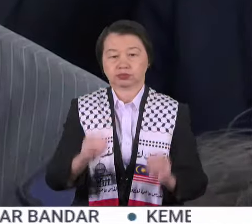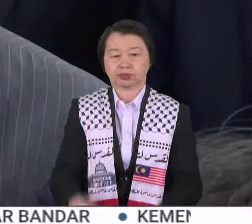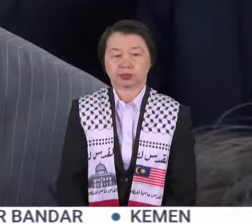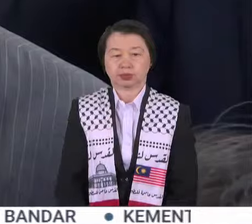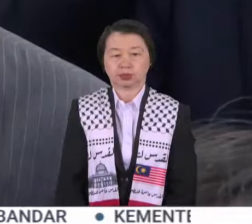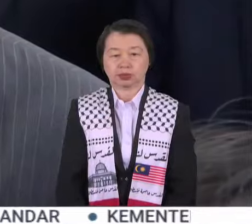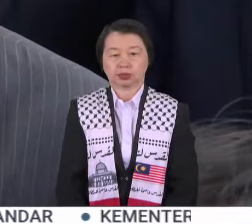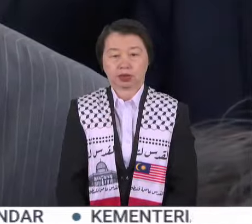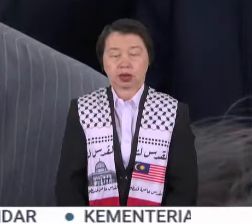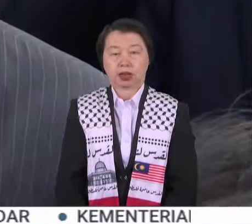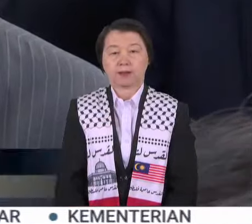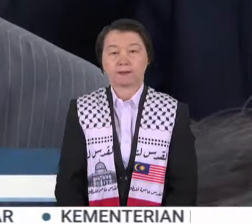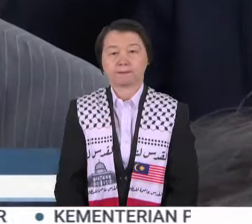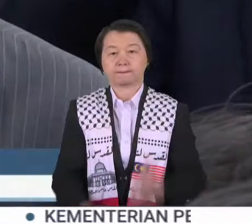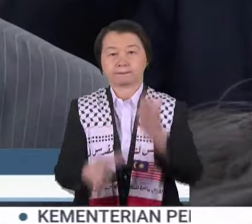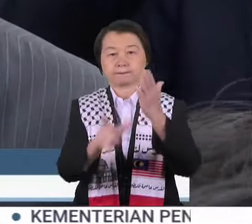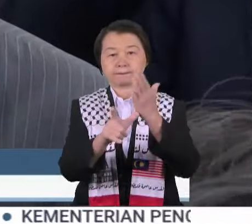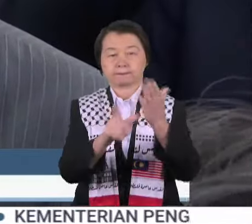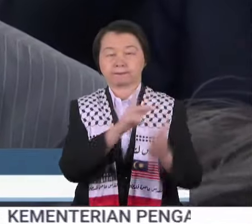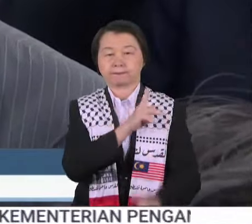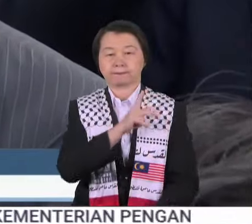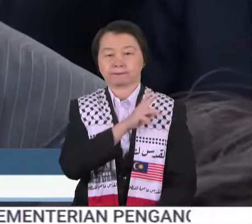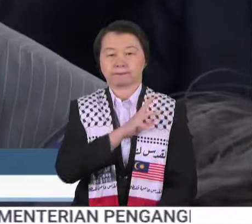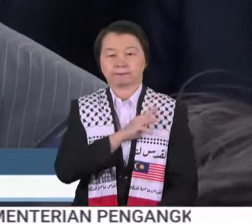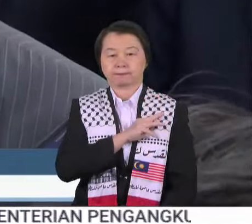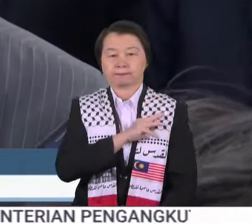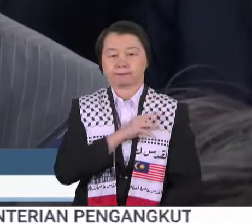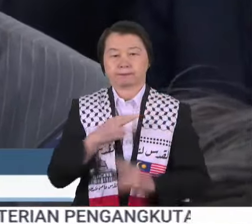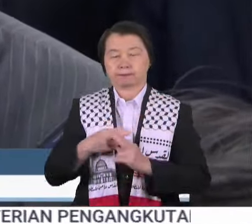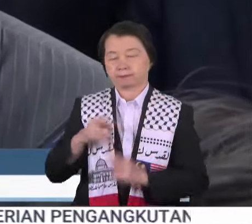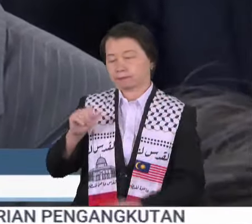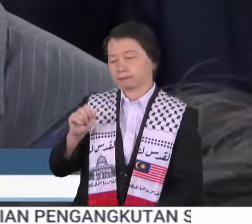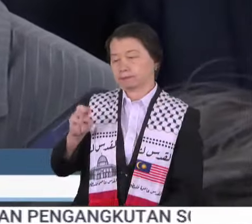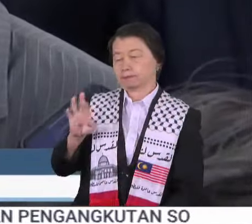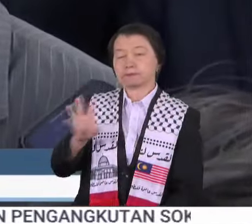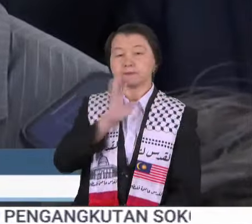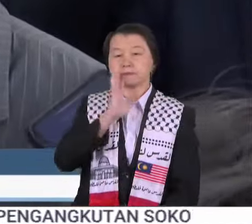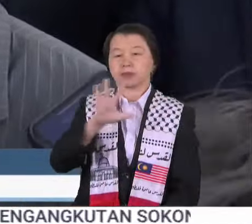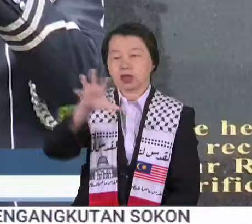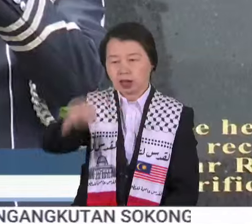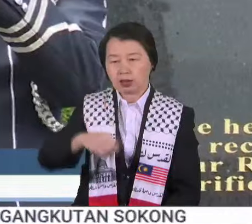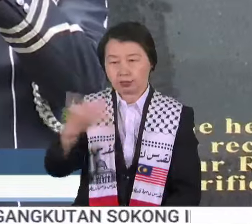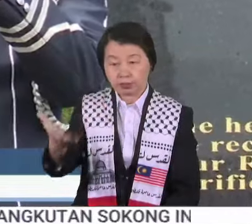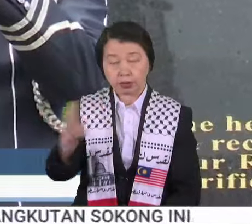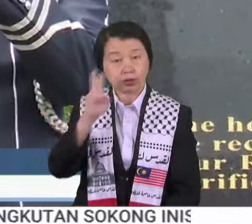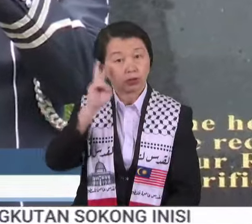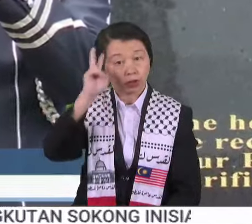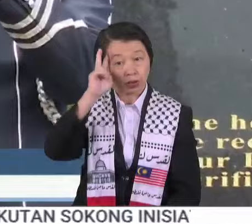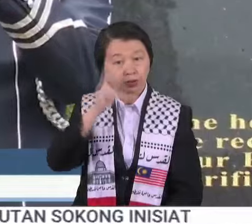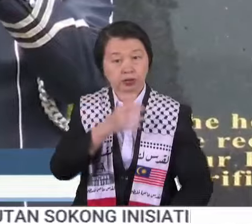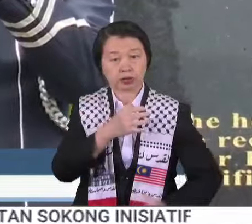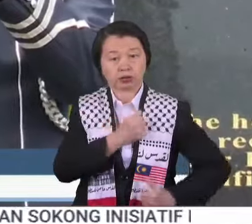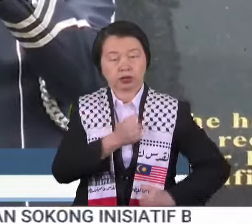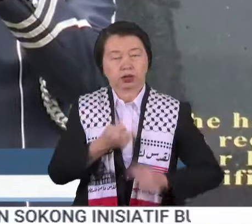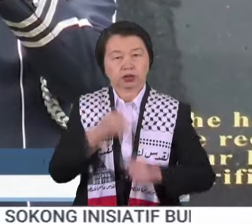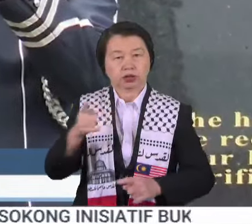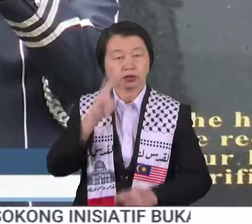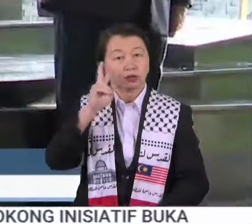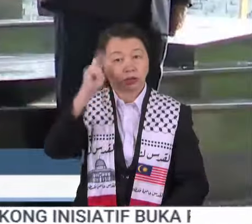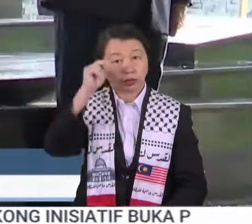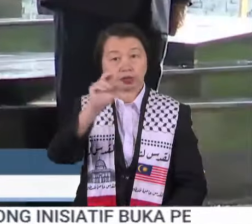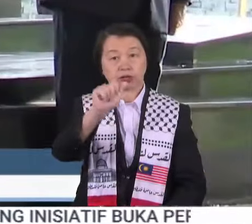Sarawak timbalan Premier Sarawak Datuk Ahar Douglas sugah bas berkata pengambilan mereka yang terdiri daripada Veteran